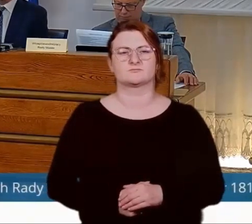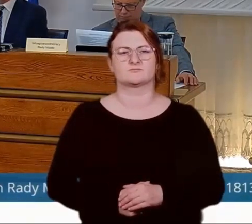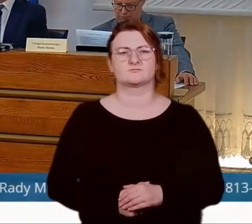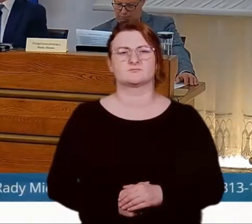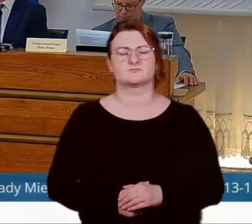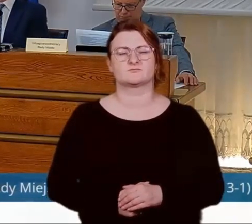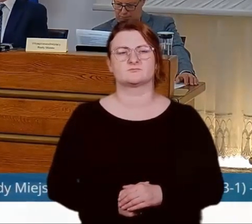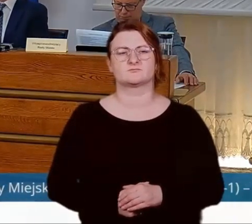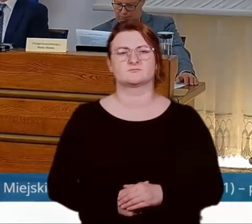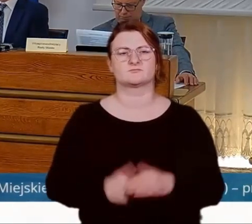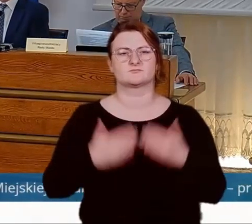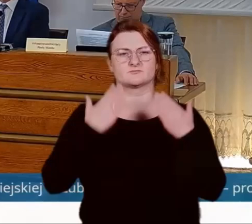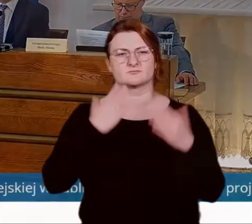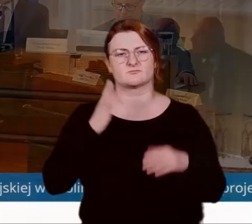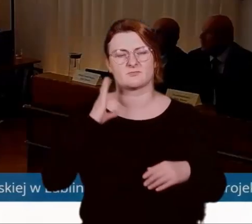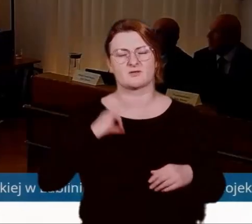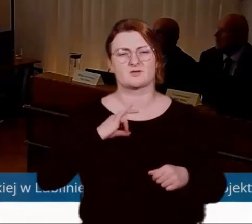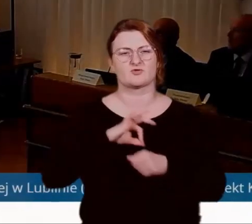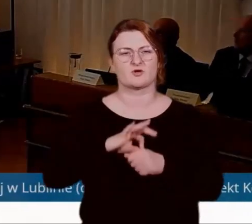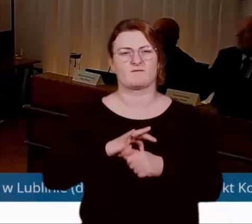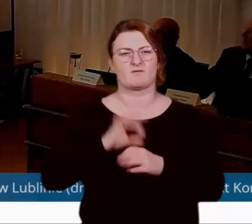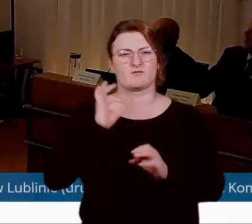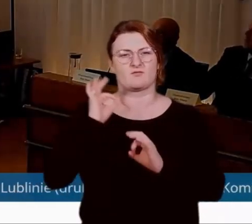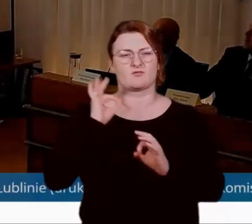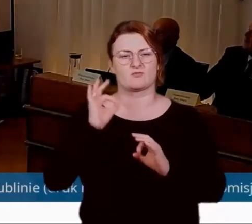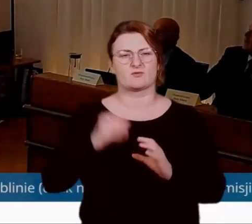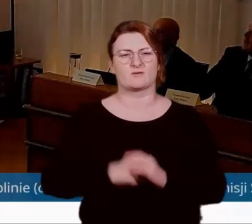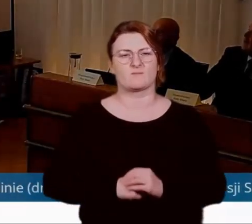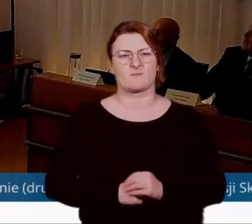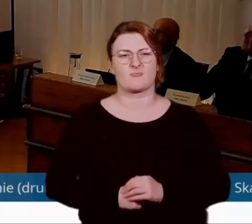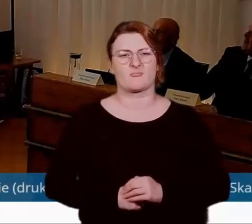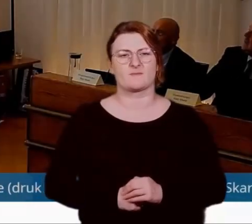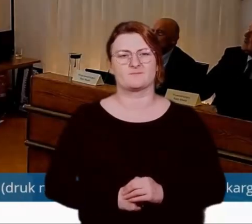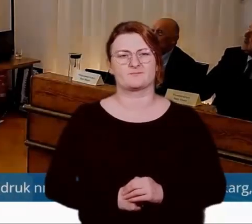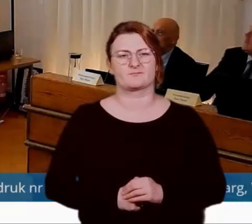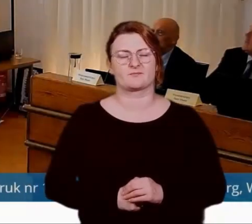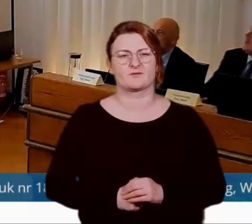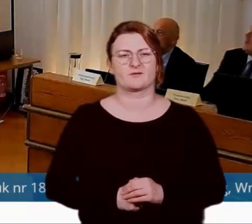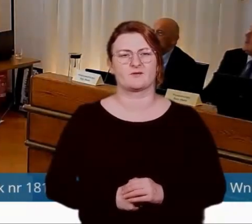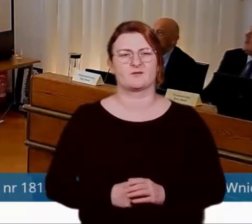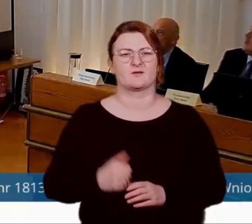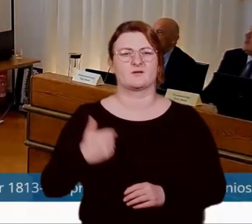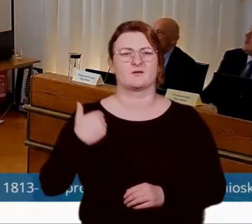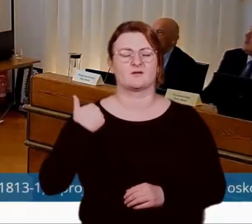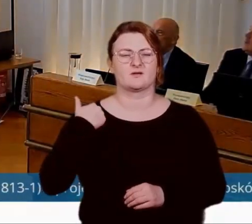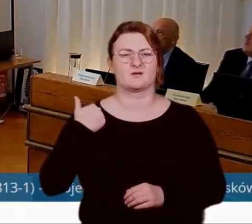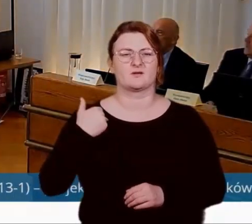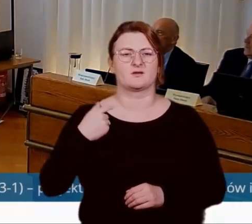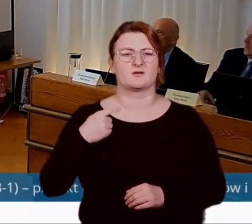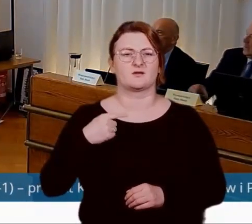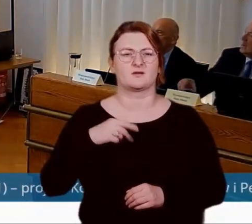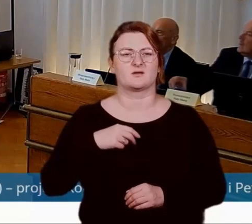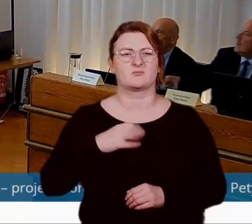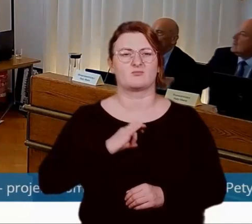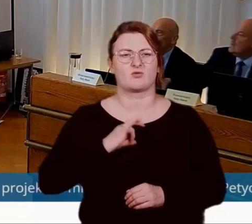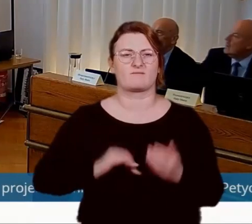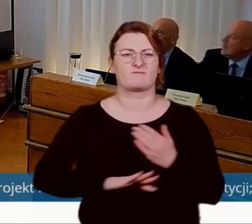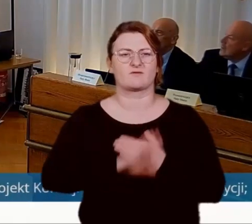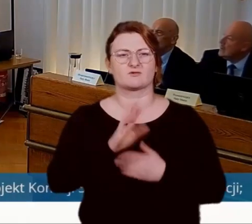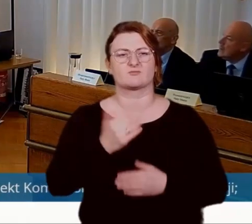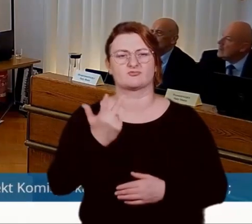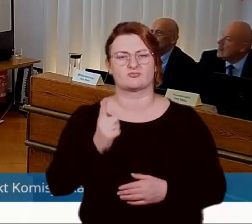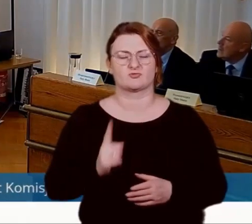Dziękuję. Panie Przewodniczący, informuję, że ku czci jednego z byłych radnych, obecnie parlamentarzysty, moje wystąpienie zajmie około 3